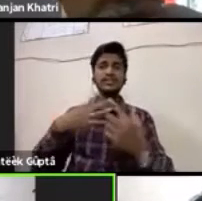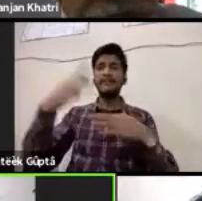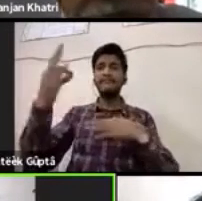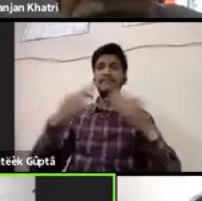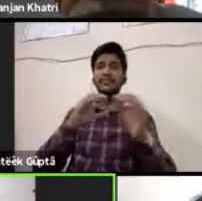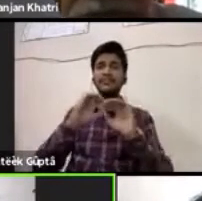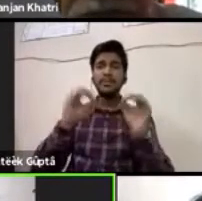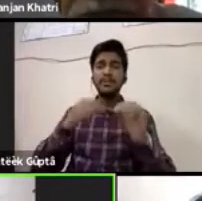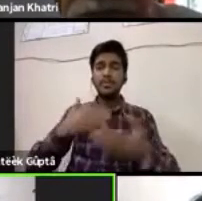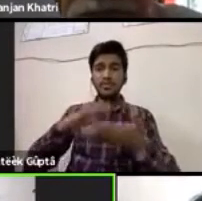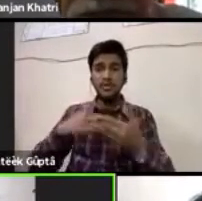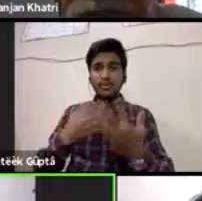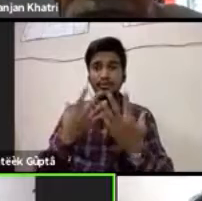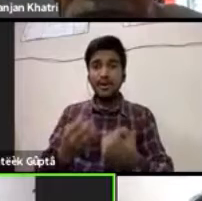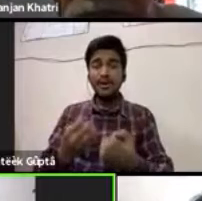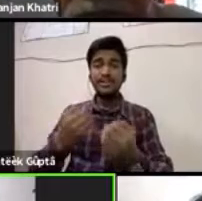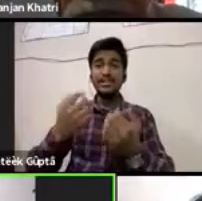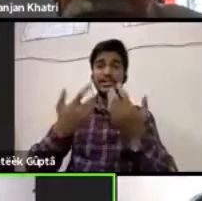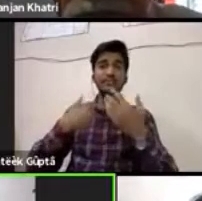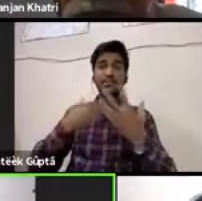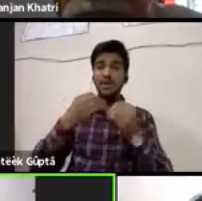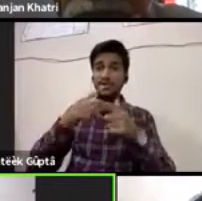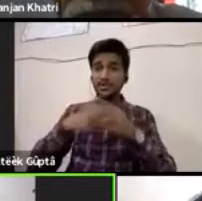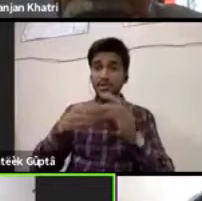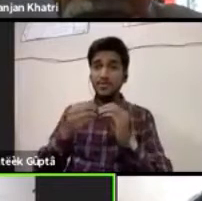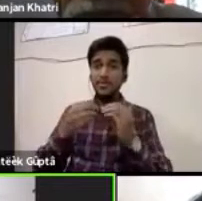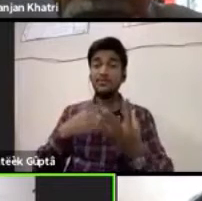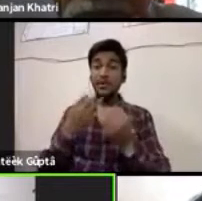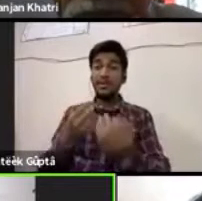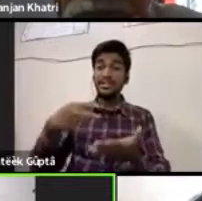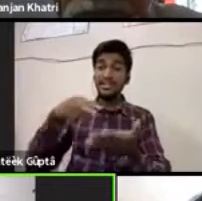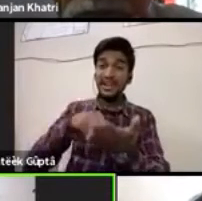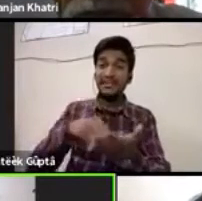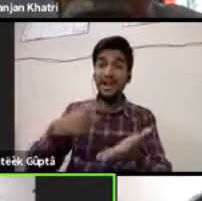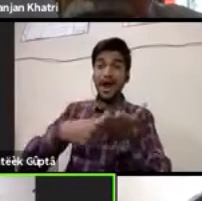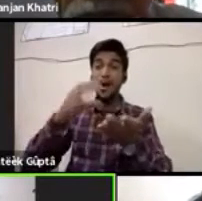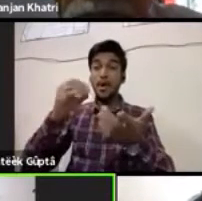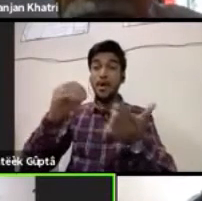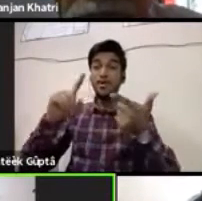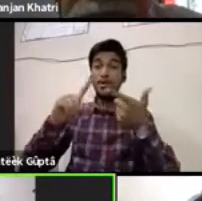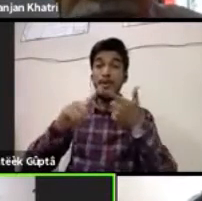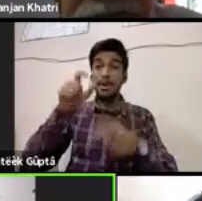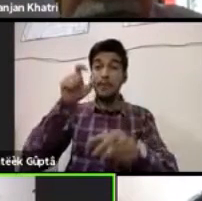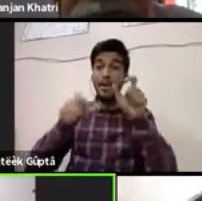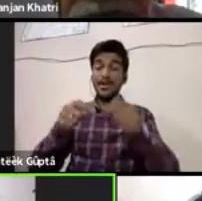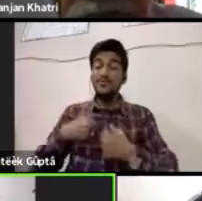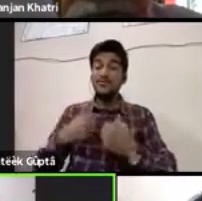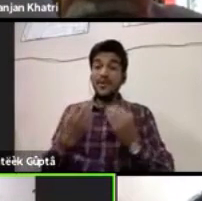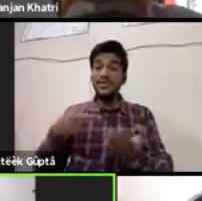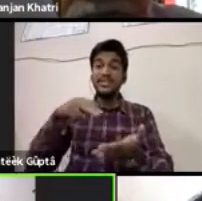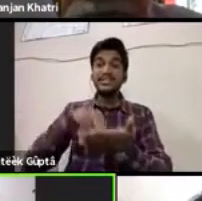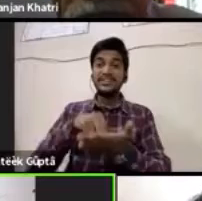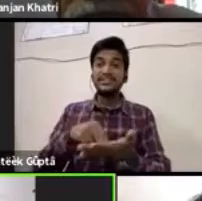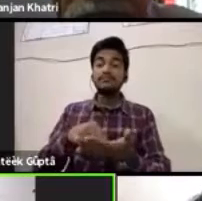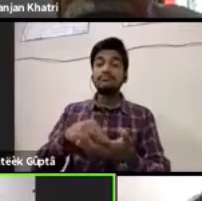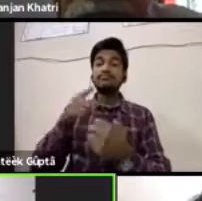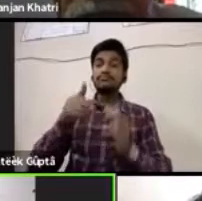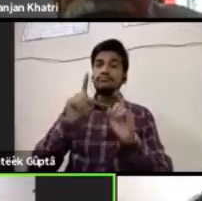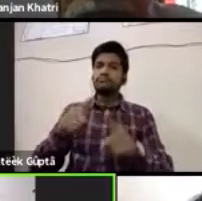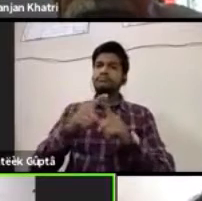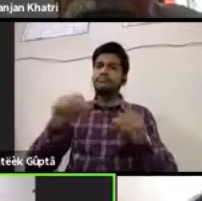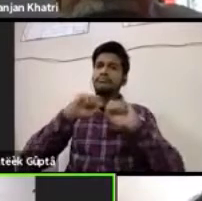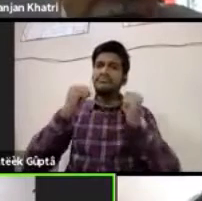मैरिज। सो वी आर बेसिकली पुश्ड इनटू अ पोजीशन ऑफ रोललेसनेस वेयर वी आर pushed into nothingness, we